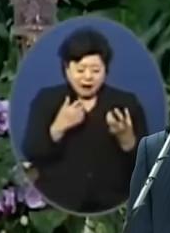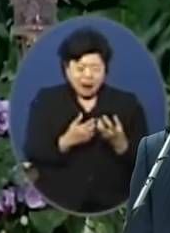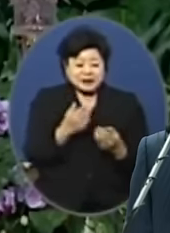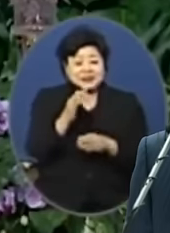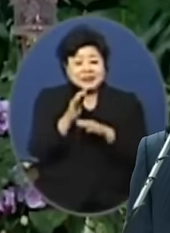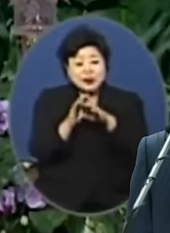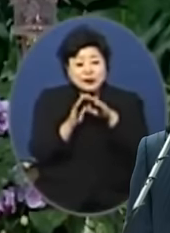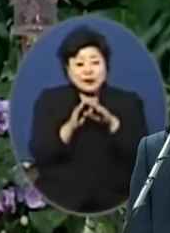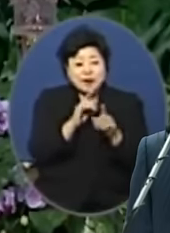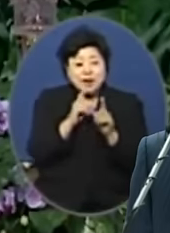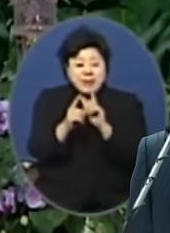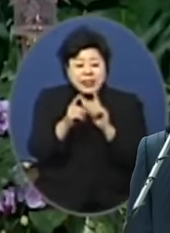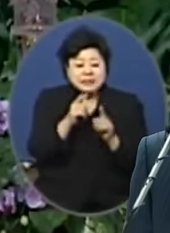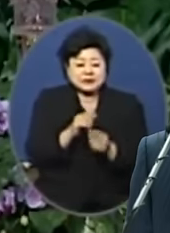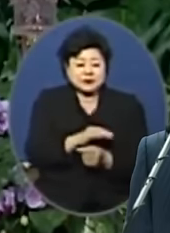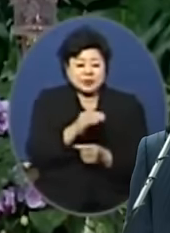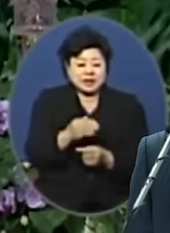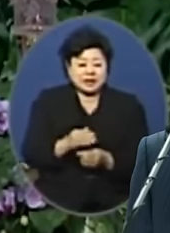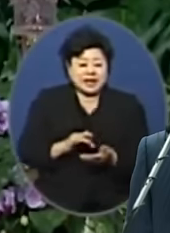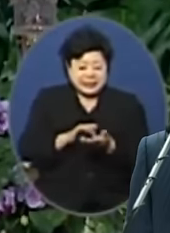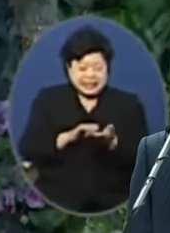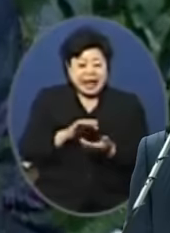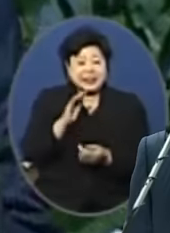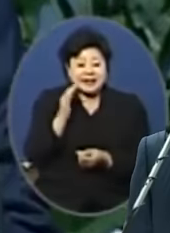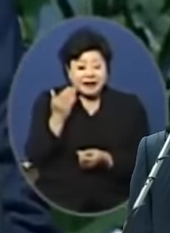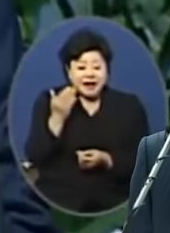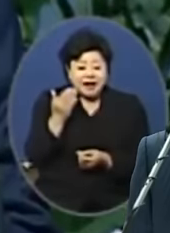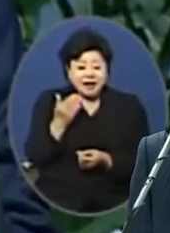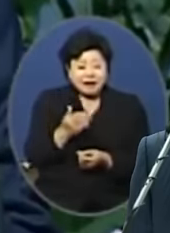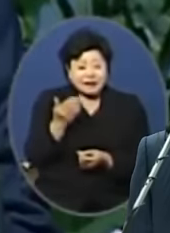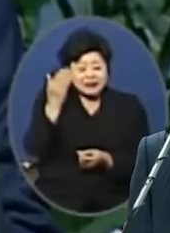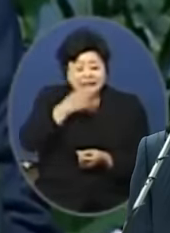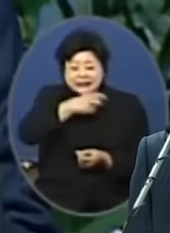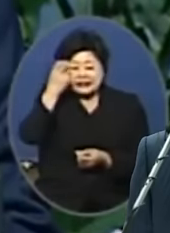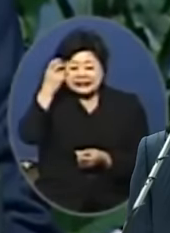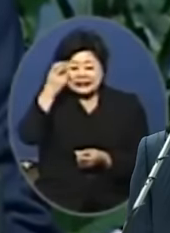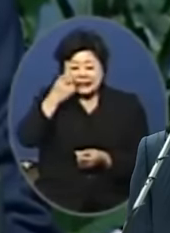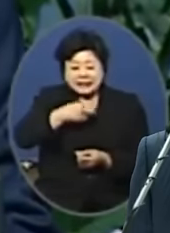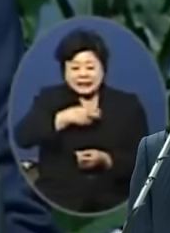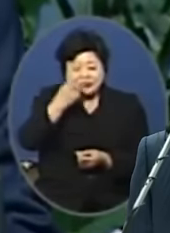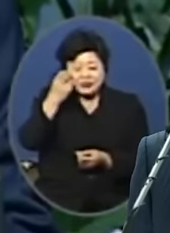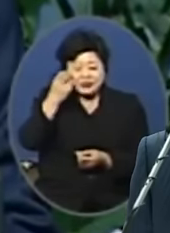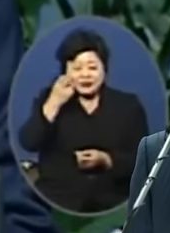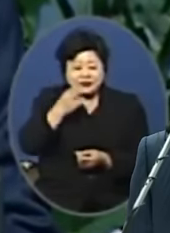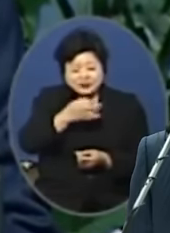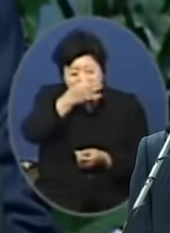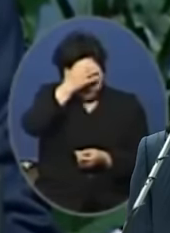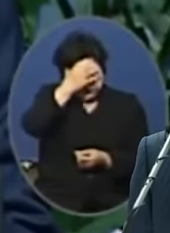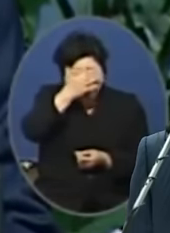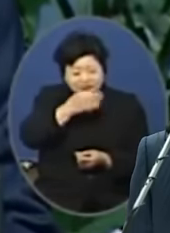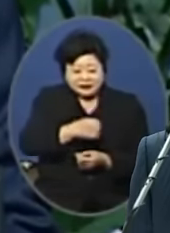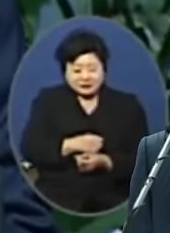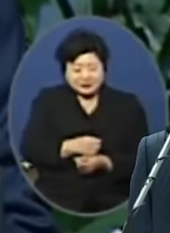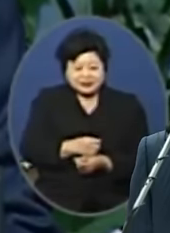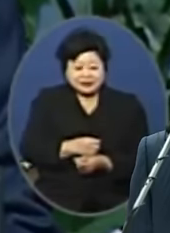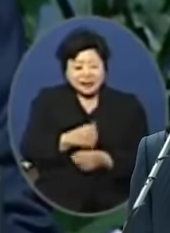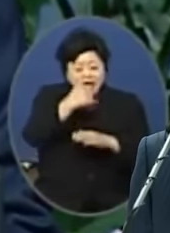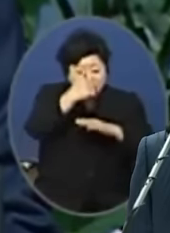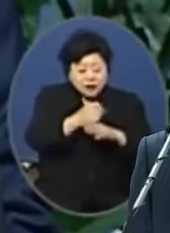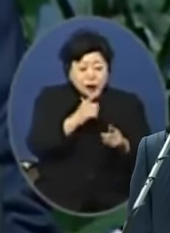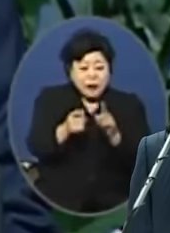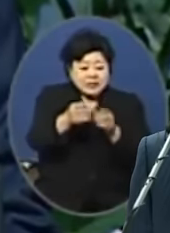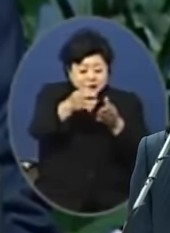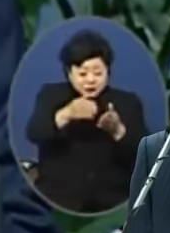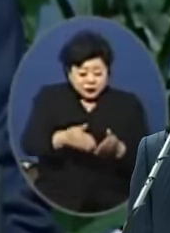채우면 이 말씀이 우리에게 양약이 되고 지혜가 되고 총명이 되고 모략이 되고 재능이 되고 결국 이